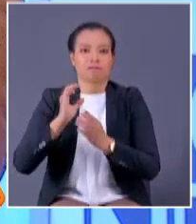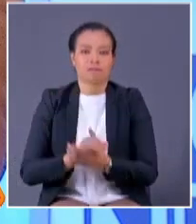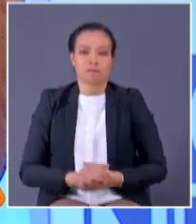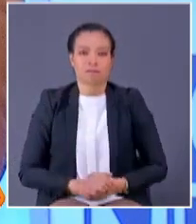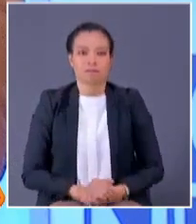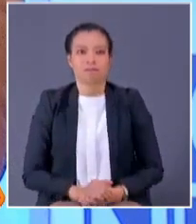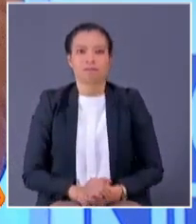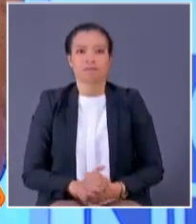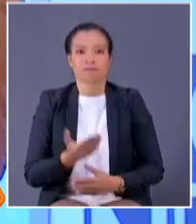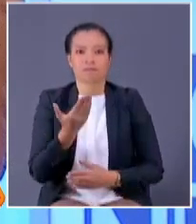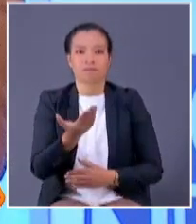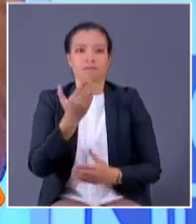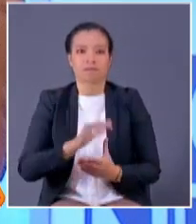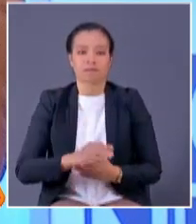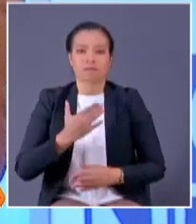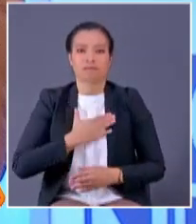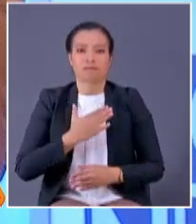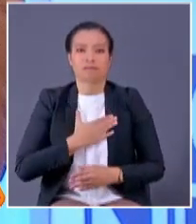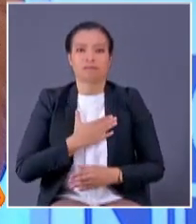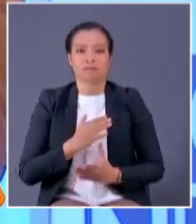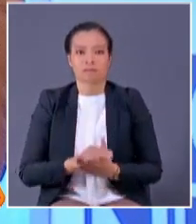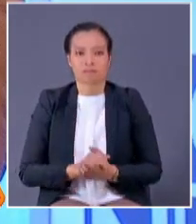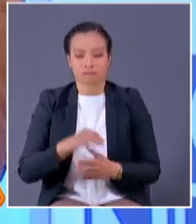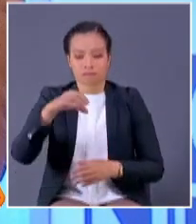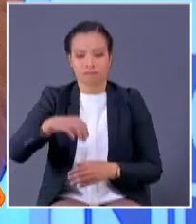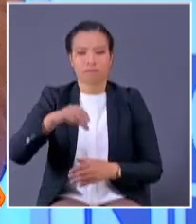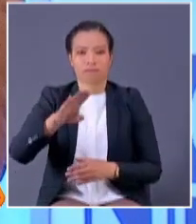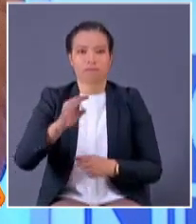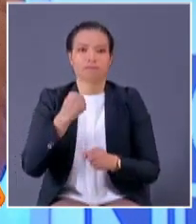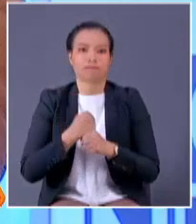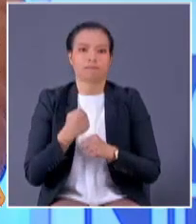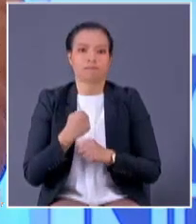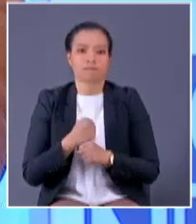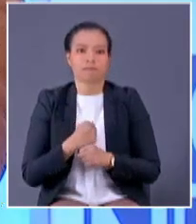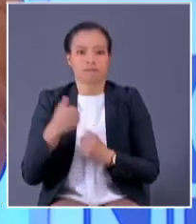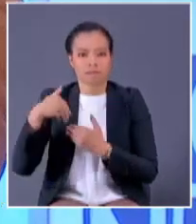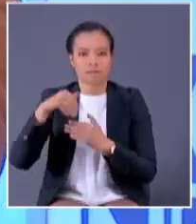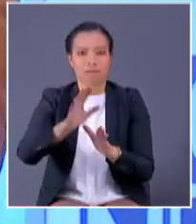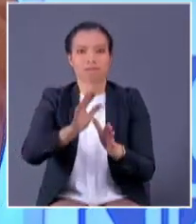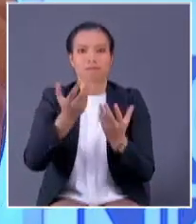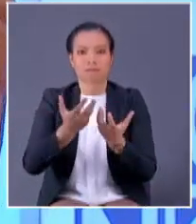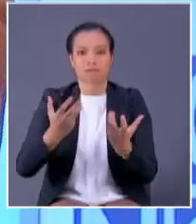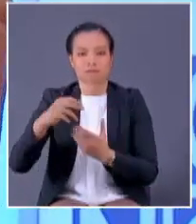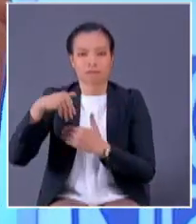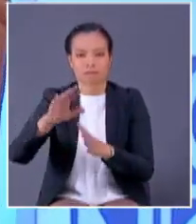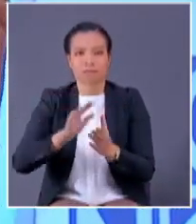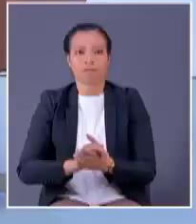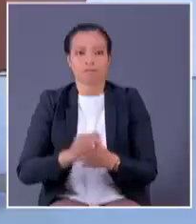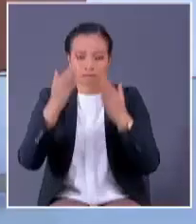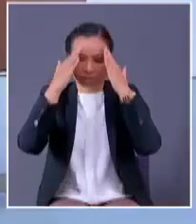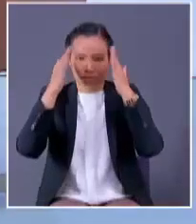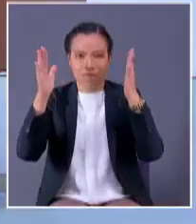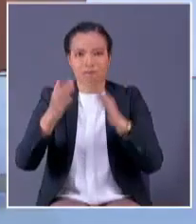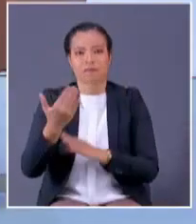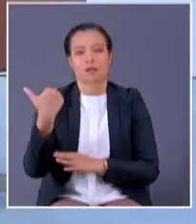นสิ่งที่ผมเองในฐานะที่ประกอบการส่งสินค้านี่นะเรามีประสบการณ์เ